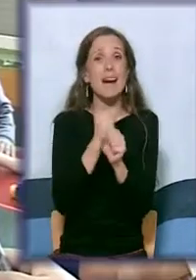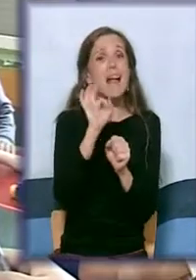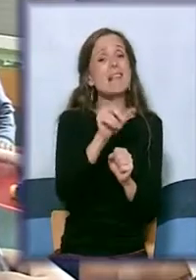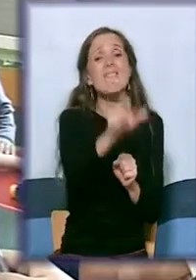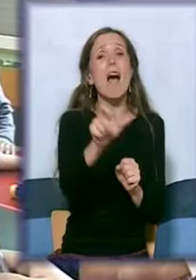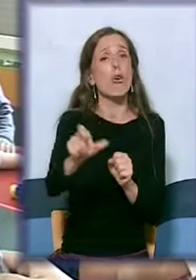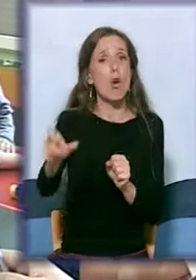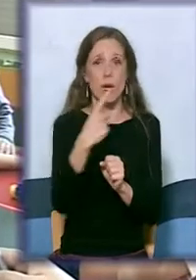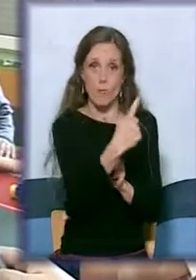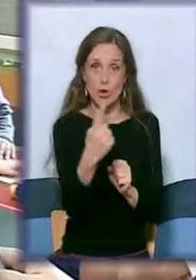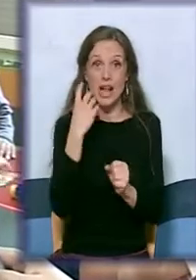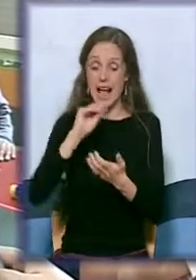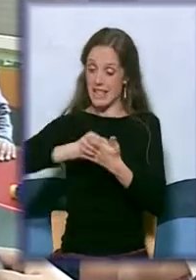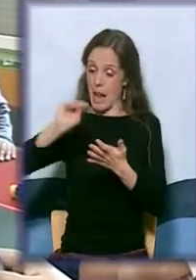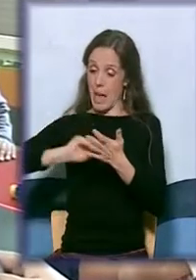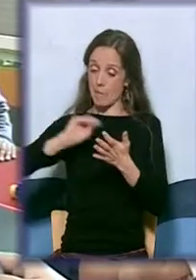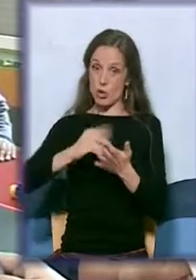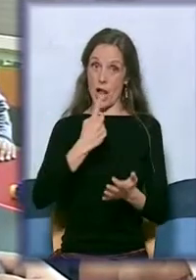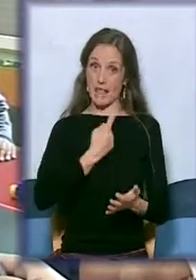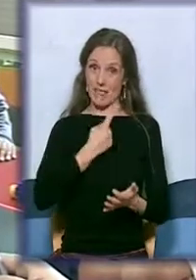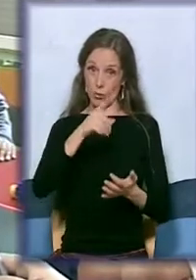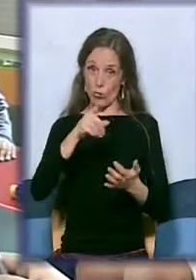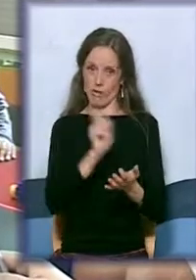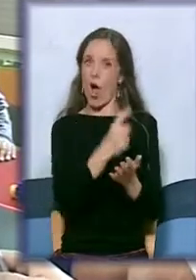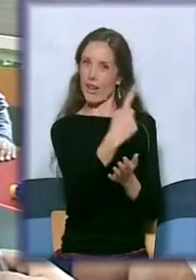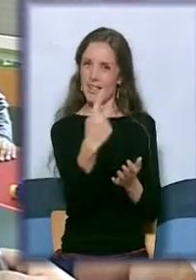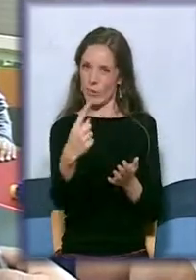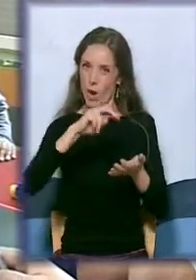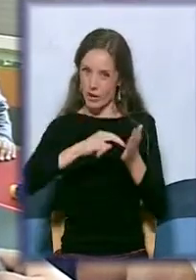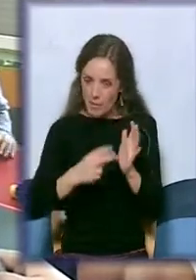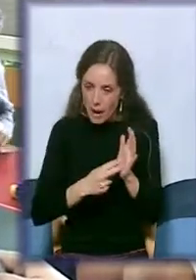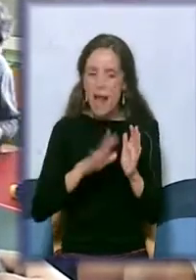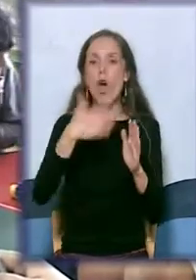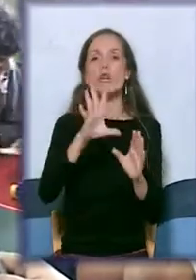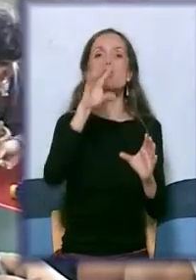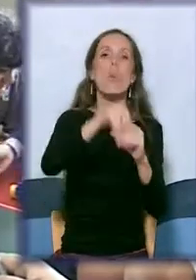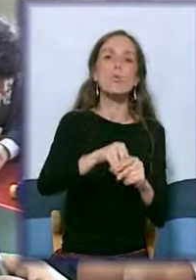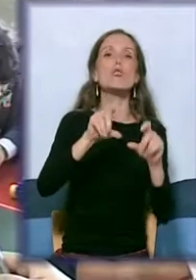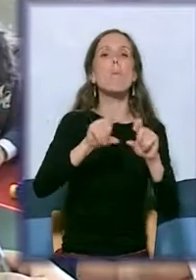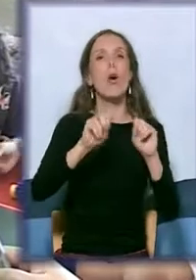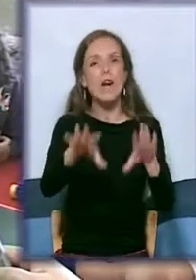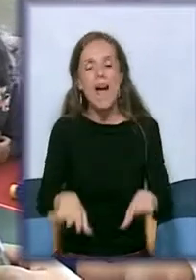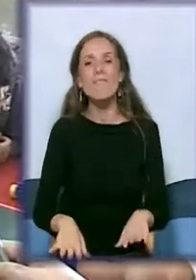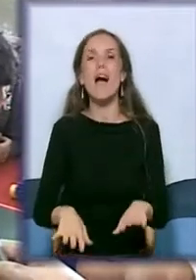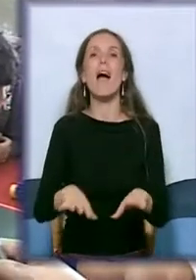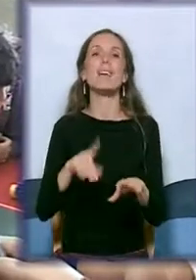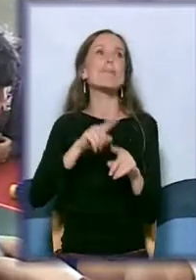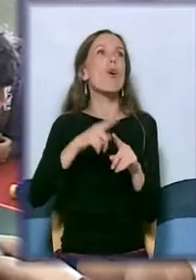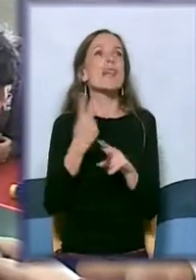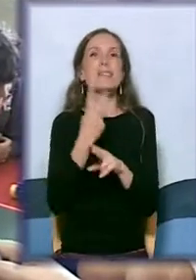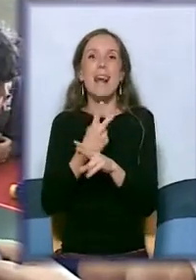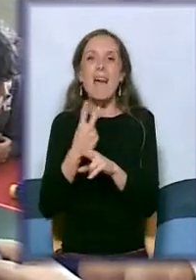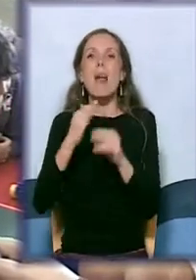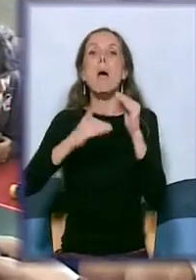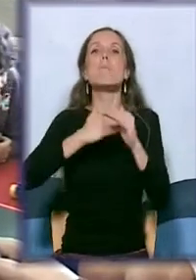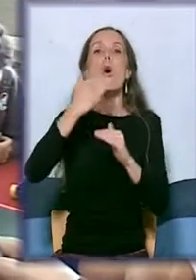Nakon izrade individualnog plana, deca se uključuju u dnevni boravak, prvenstveno na adaptacijni period, nakon toga donosi se odluka o prijemu